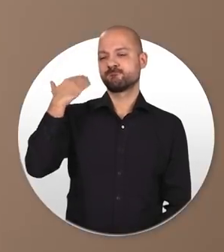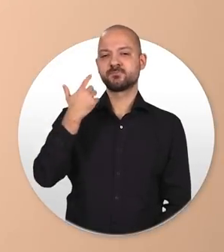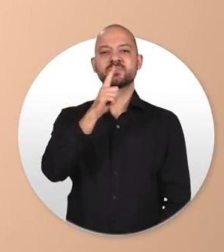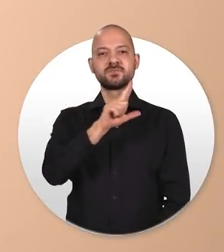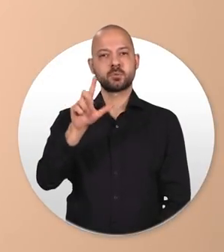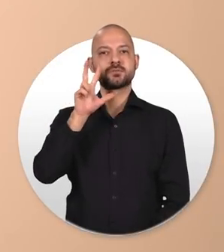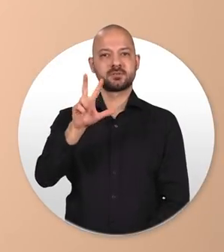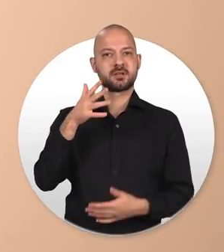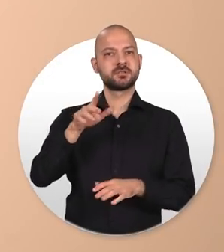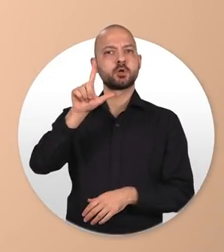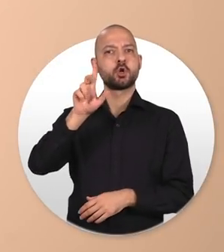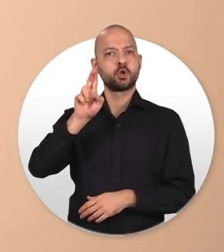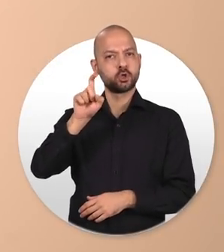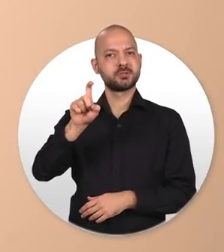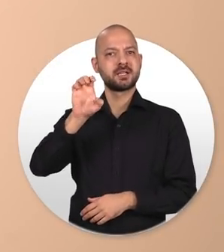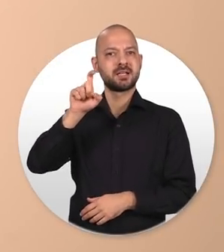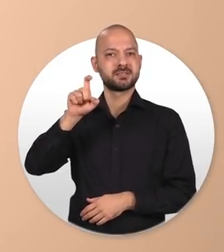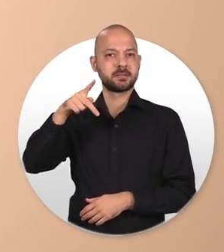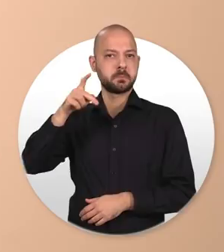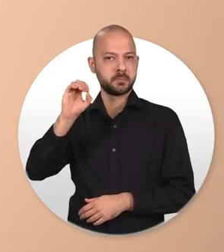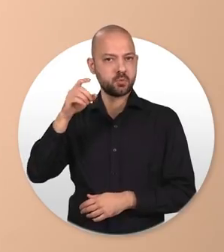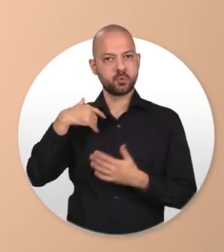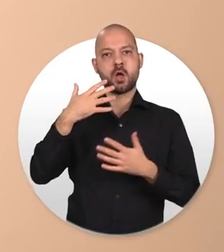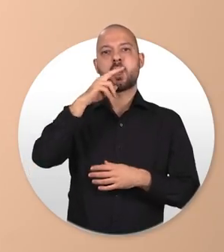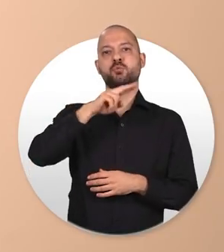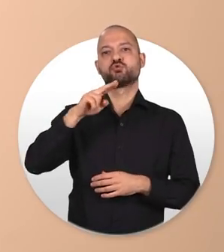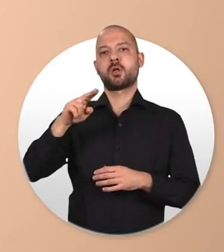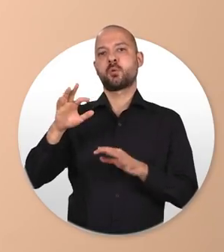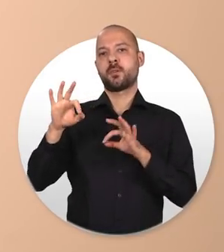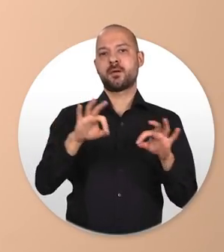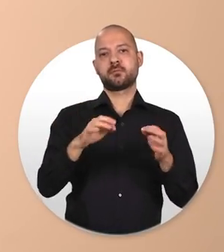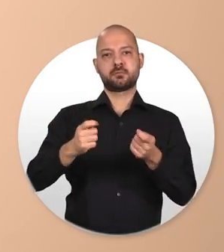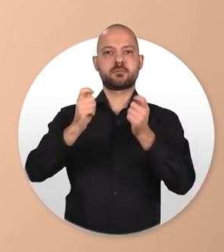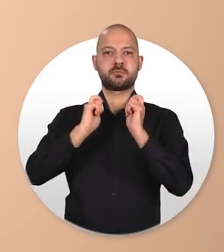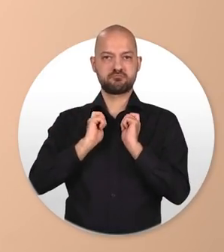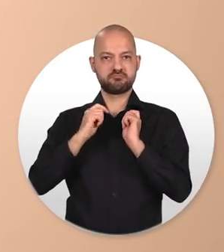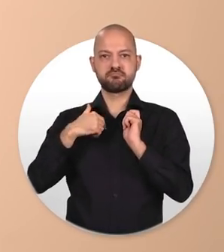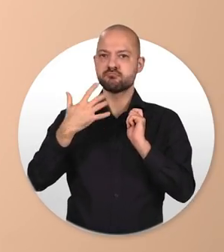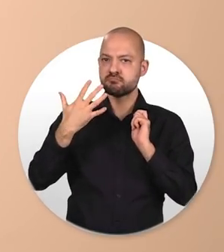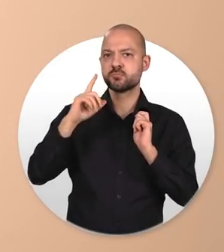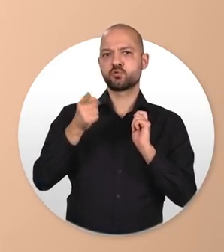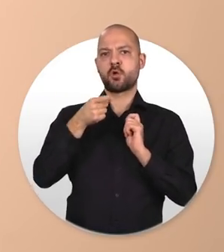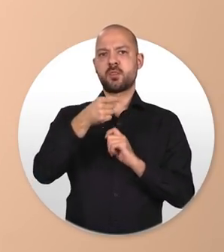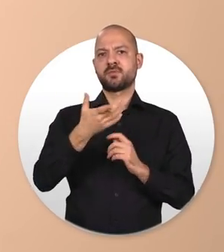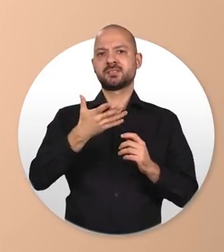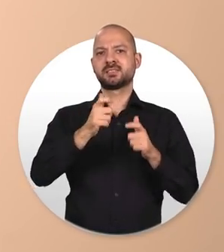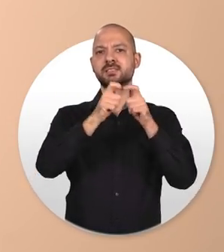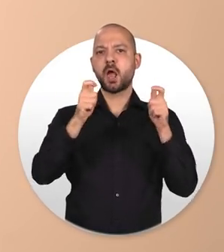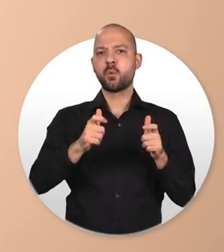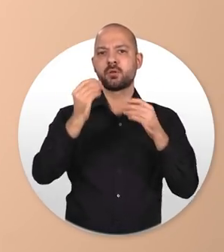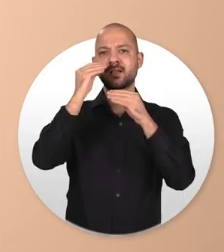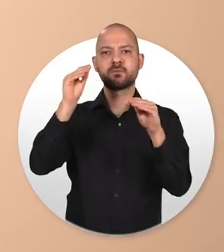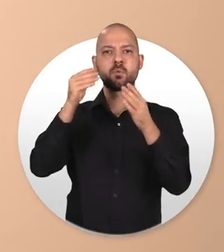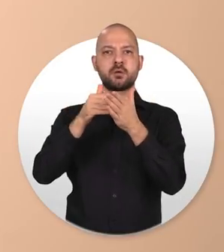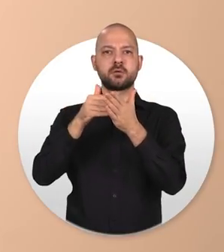Ich bin 2003 von der Lux Expo als Exhibition Manager beauftragt, mich um